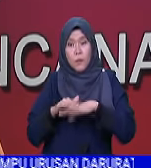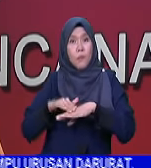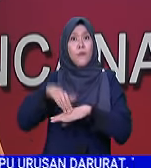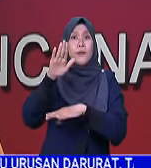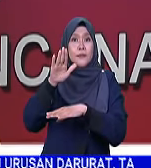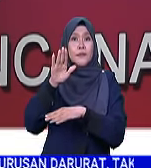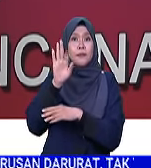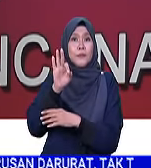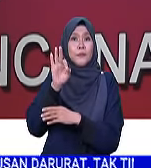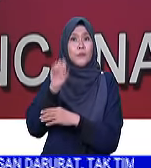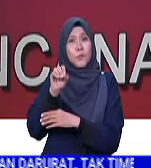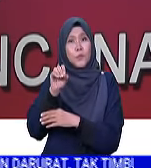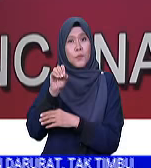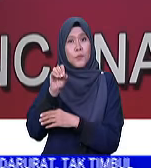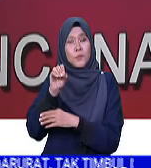daripada